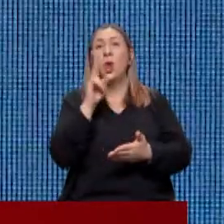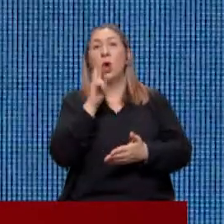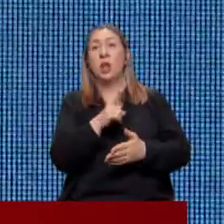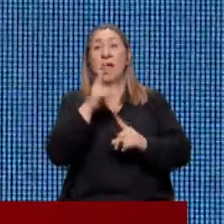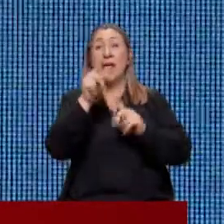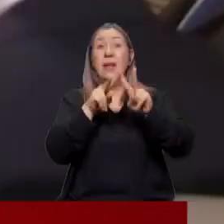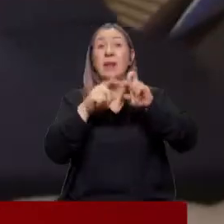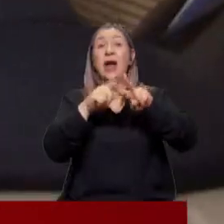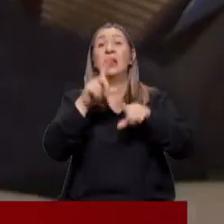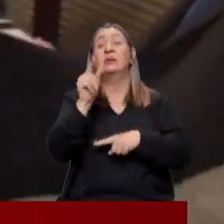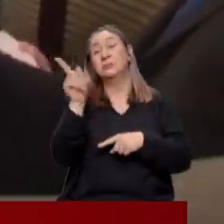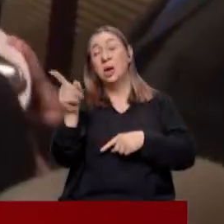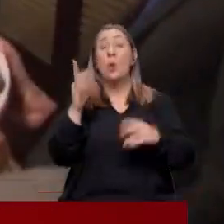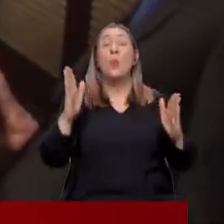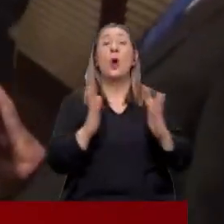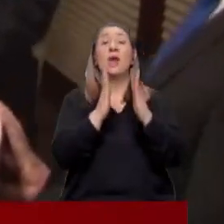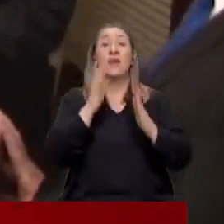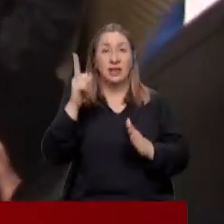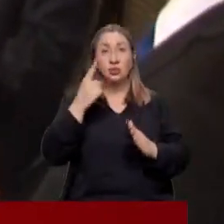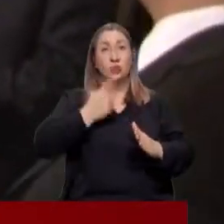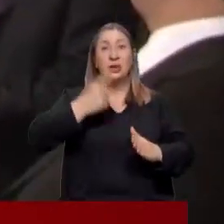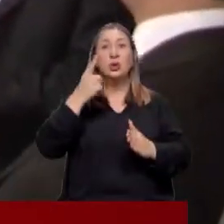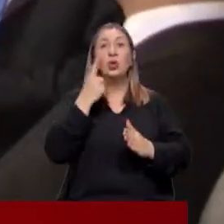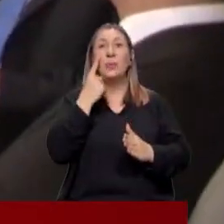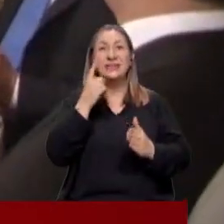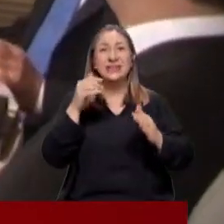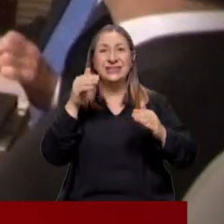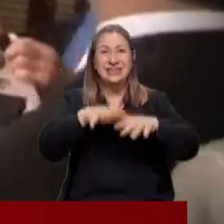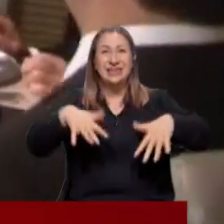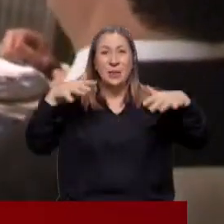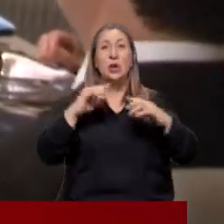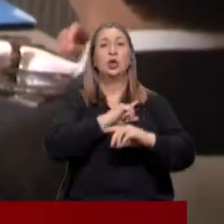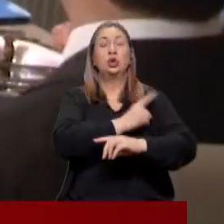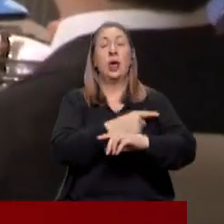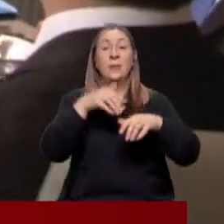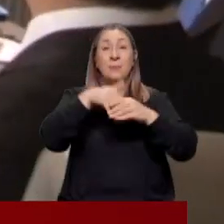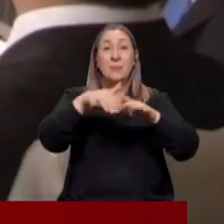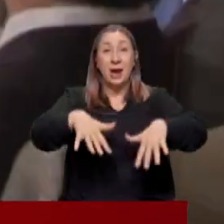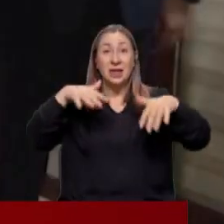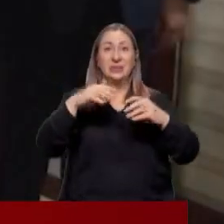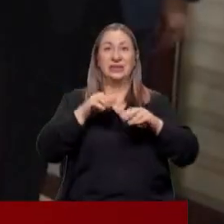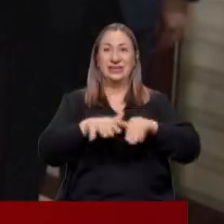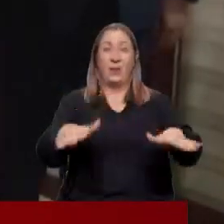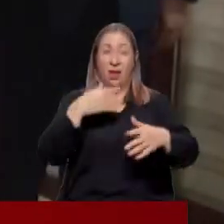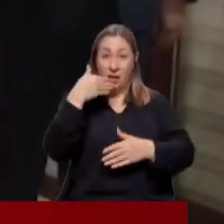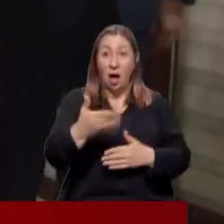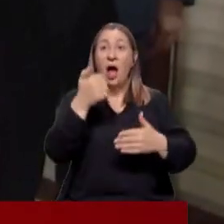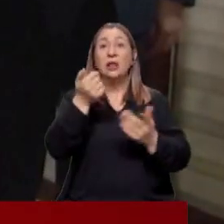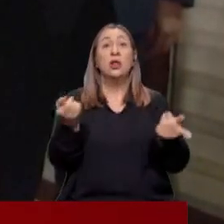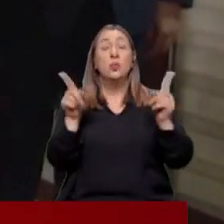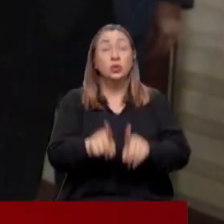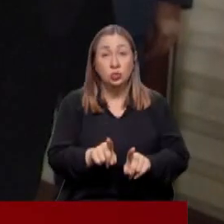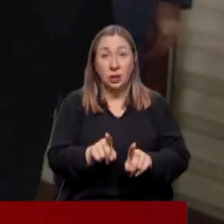görünüyor imral ayağı var Cumhurbaşkanlığı hükümet sistemine karşı güçlendirilmiş parlamenter sistemi vadeden altılı